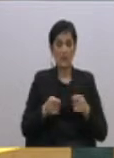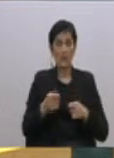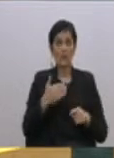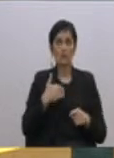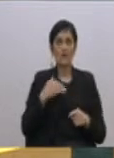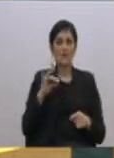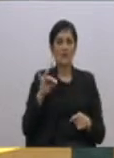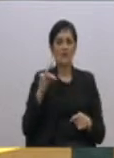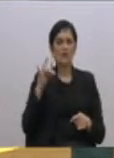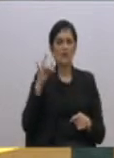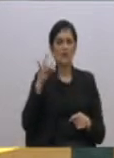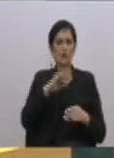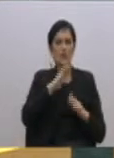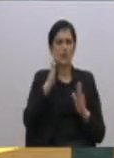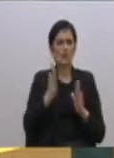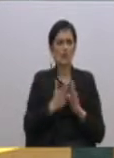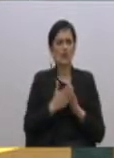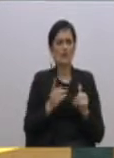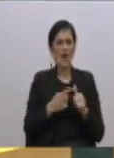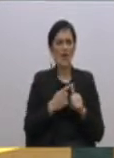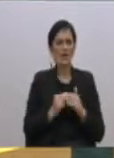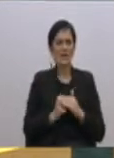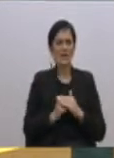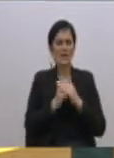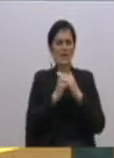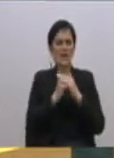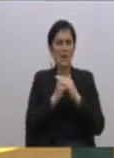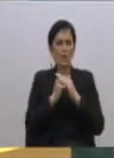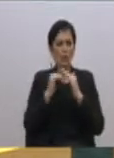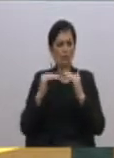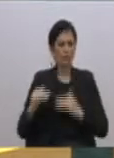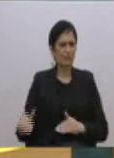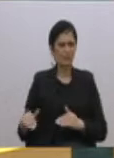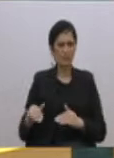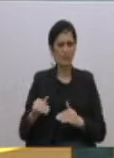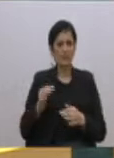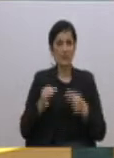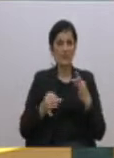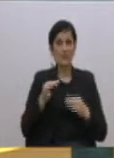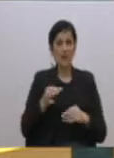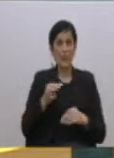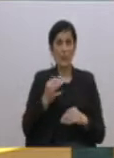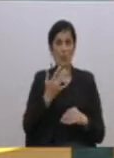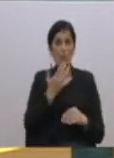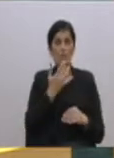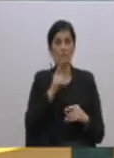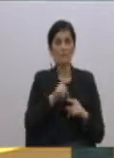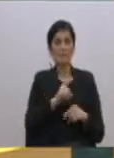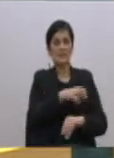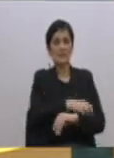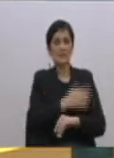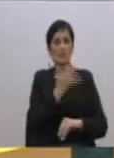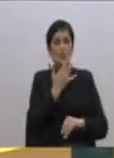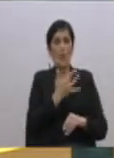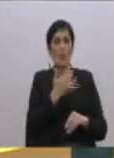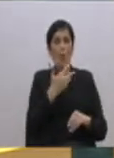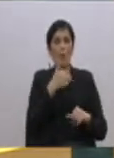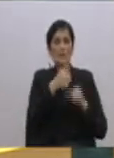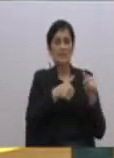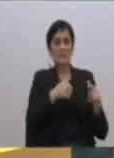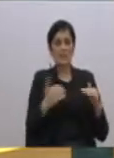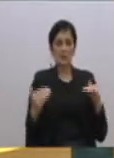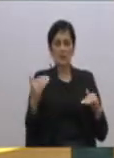și cuvela ze reputație ul cercăului sa samartlo? Adat comuniste, evi sfere, mai înțeleg, da, la o zdat, ia înțeleg, mă susțin ceva, dar